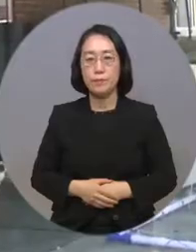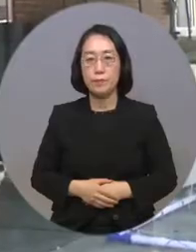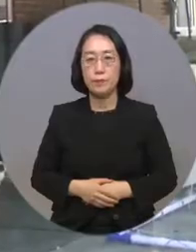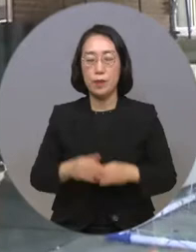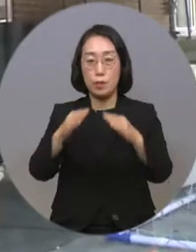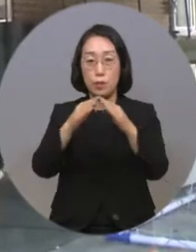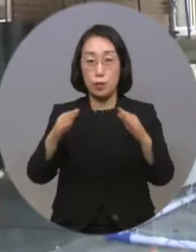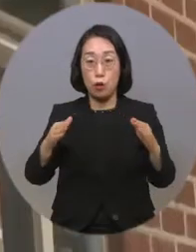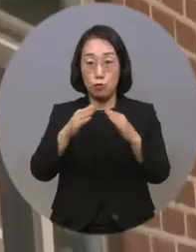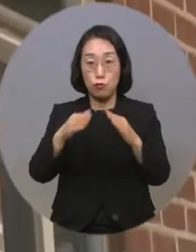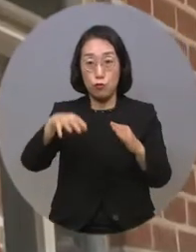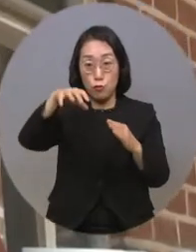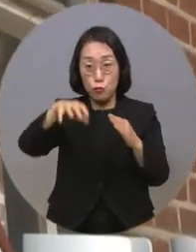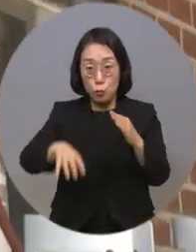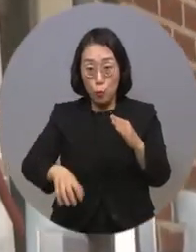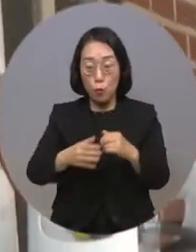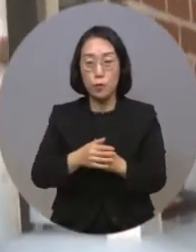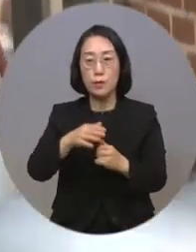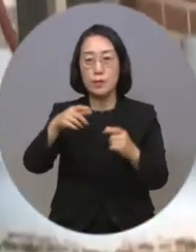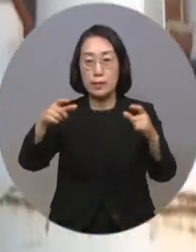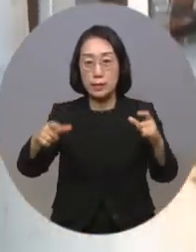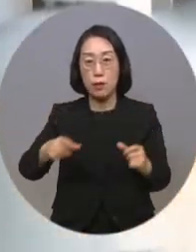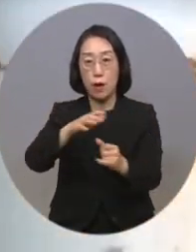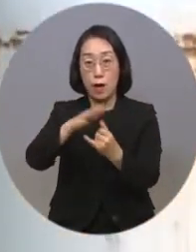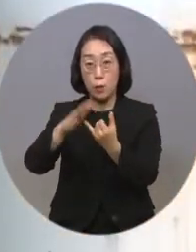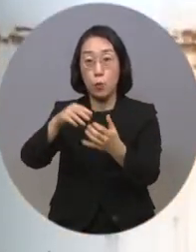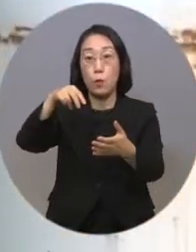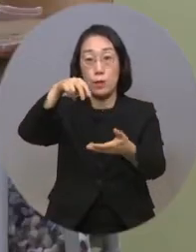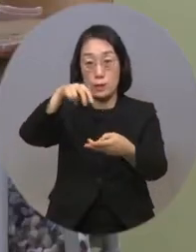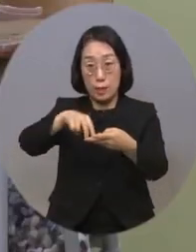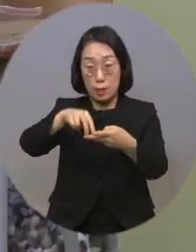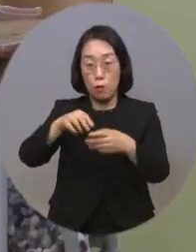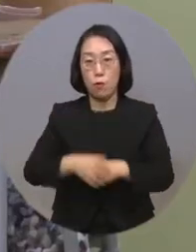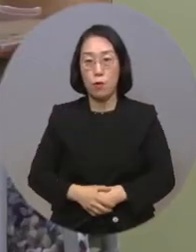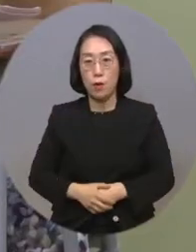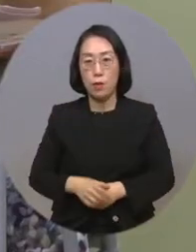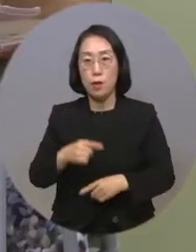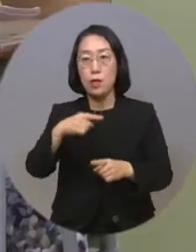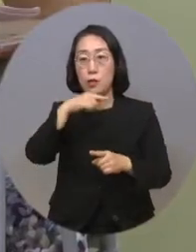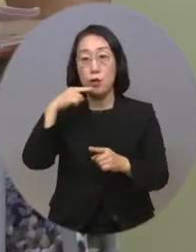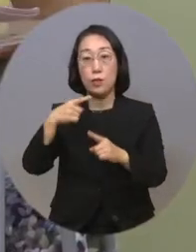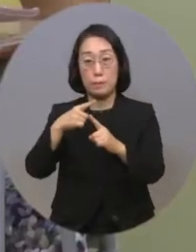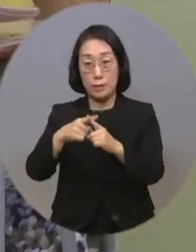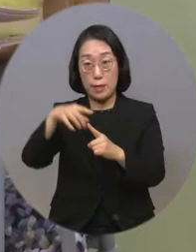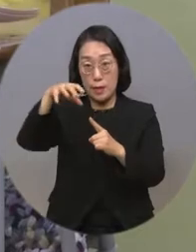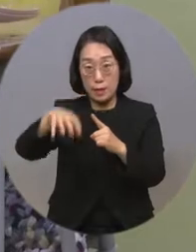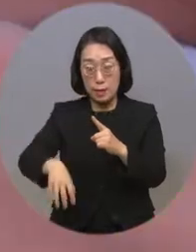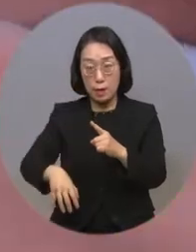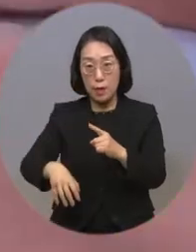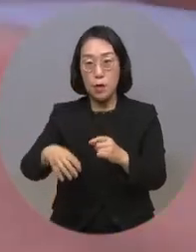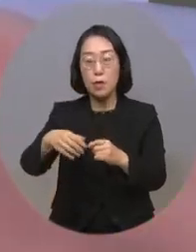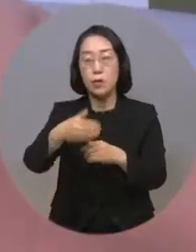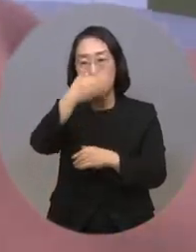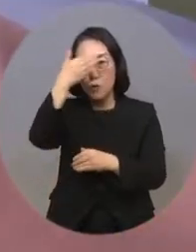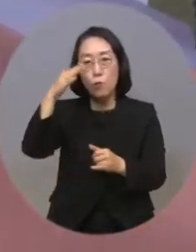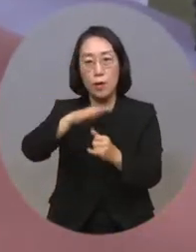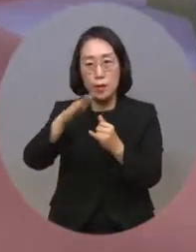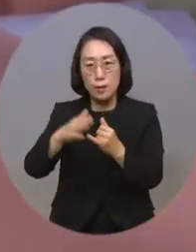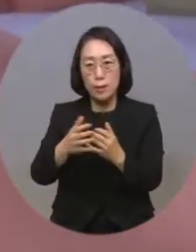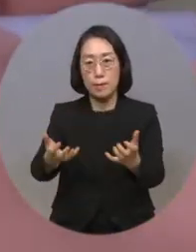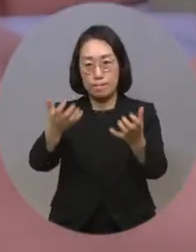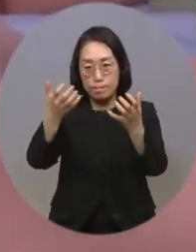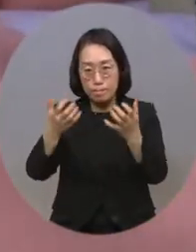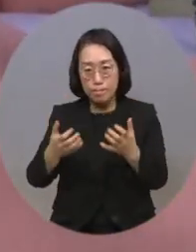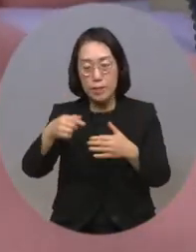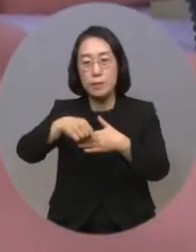전북 전주시에 위치한 지역아동센터에서는 적십자사와 함께 취약계층 아동 및 청소년 대상으로 심리치료